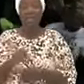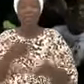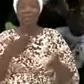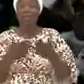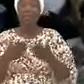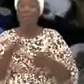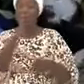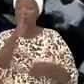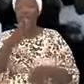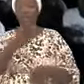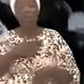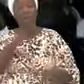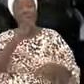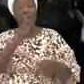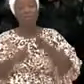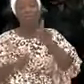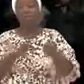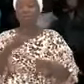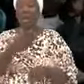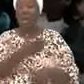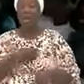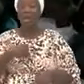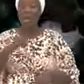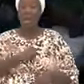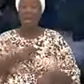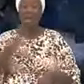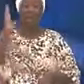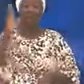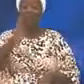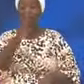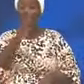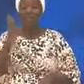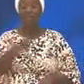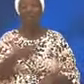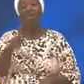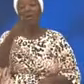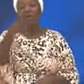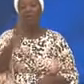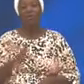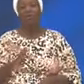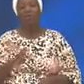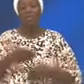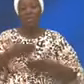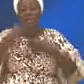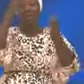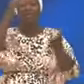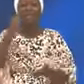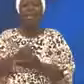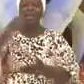et je serai leur dieu a maintenant